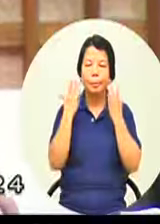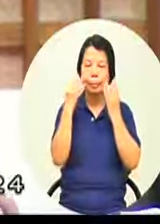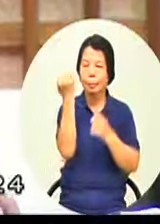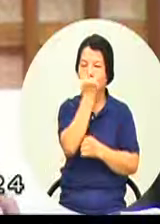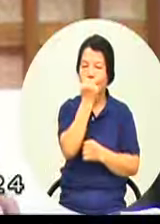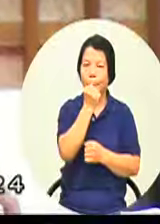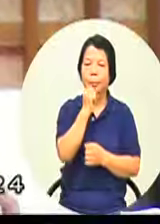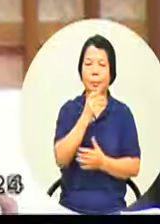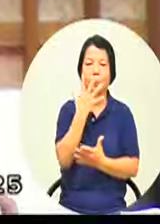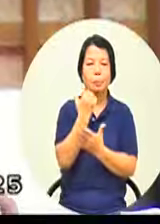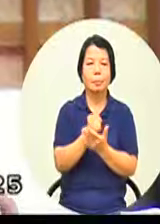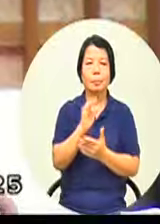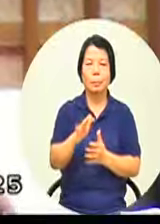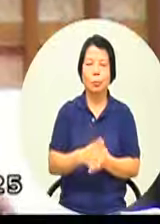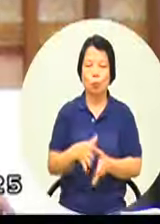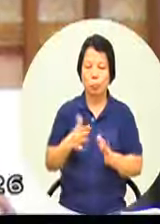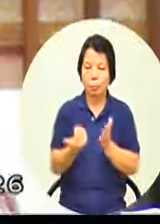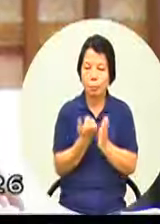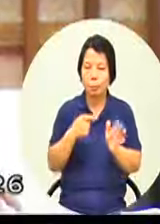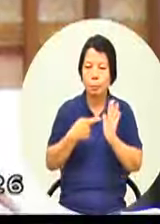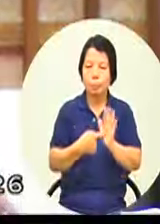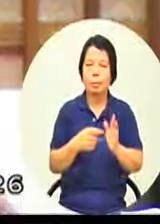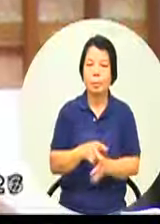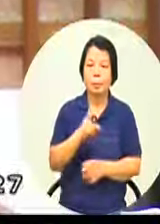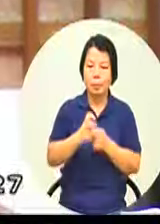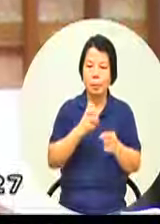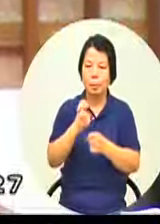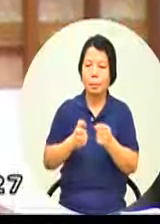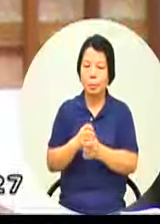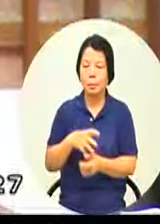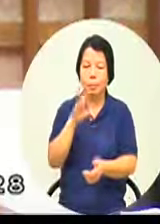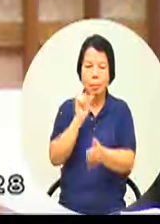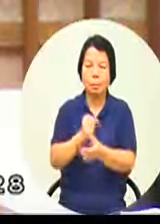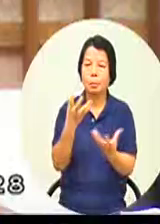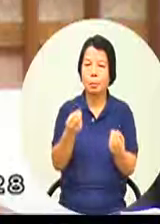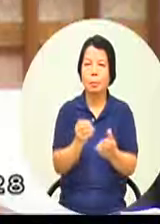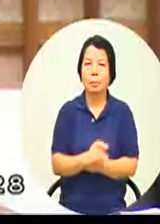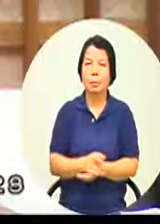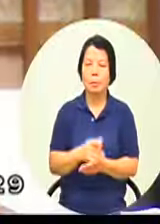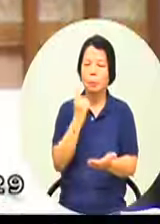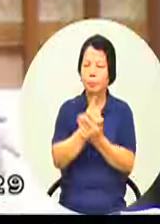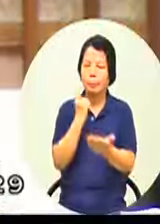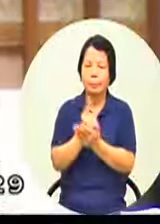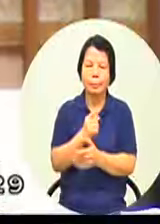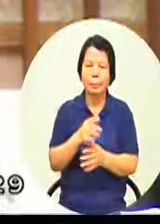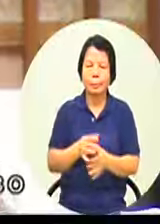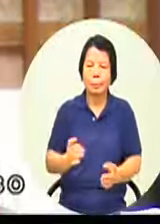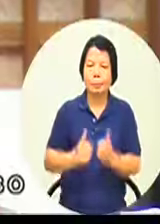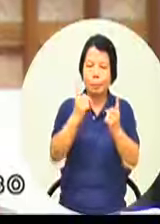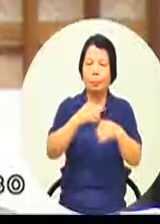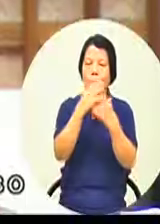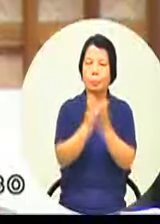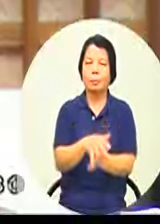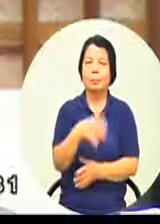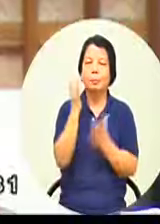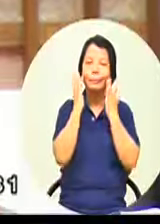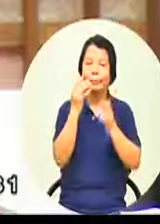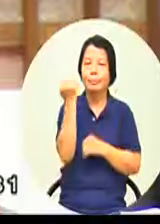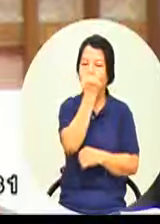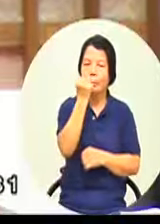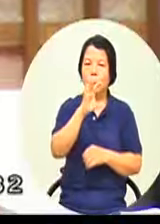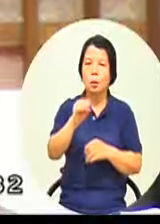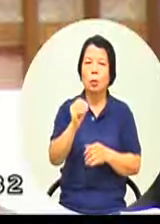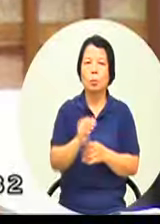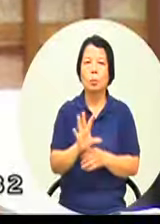在，我刚刚凸显出来，抓了20-30年了、啊，一来就是菜虫，菜虫到底在哪里？到底有